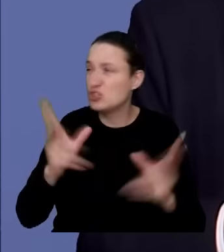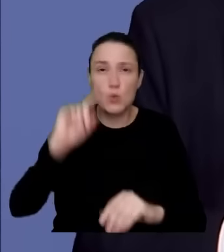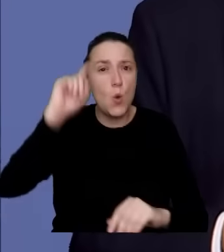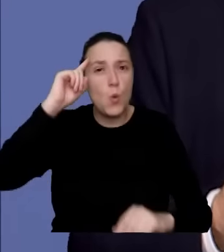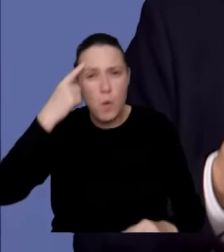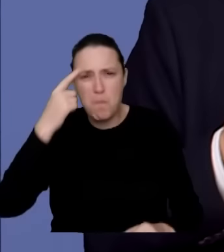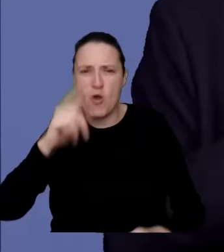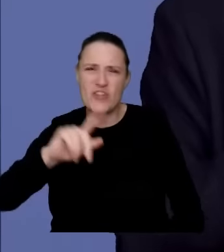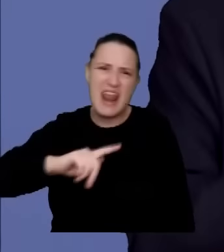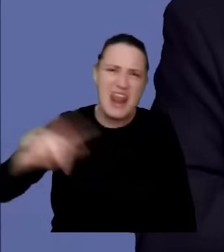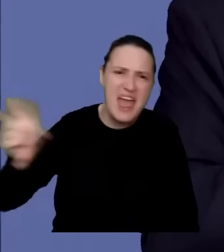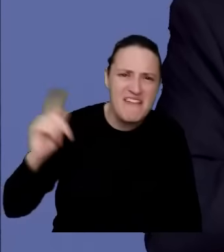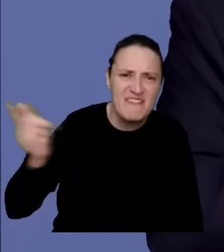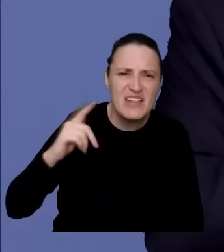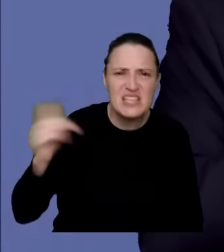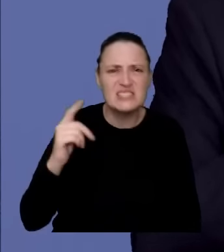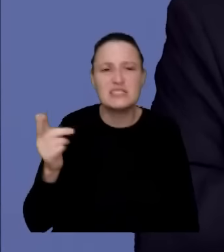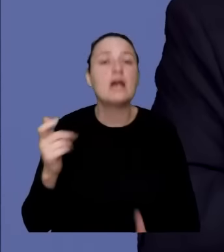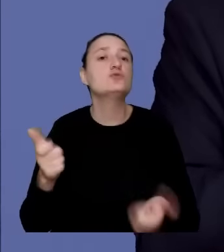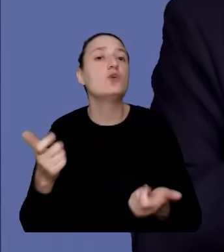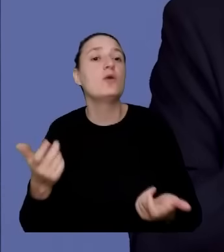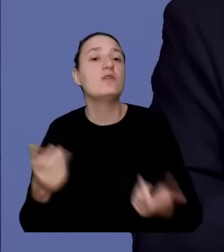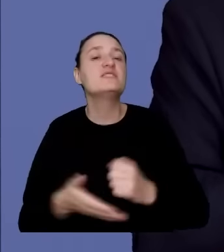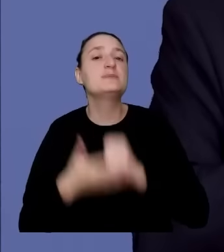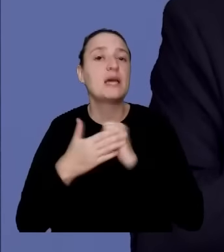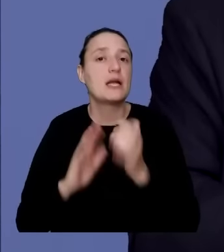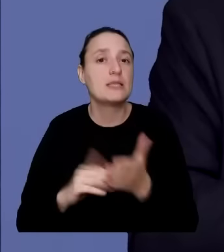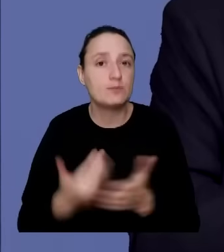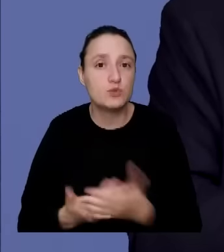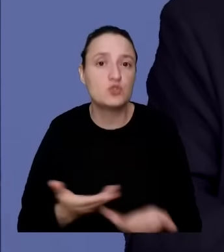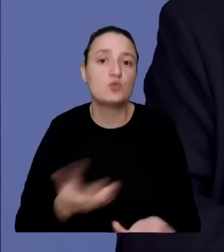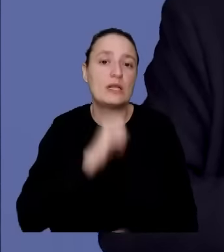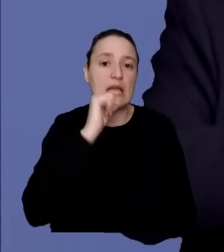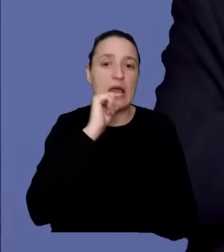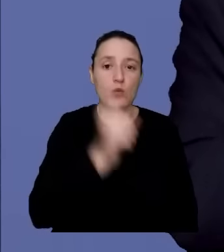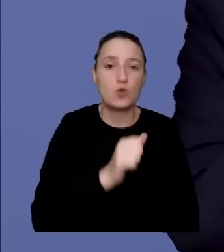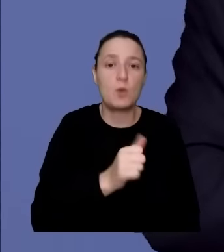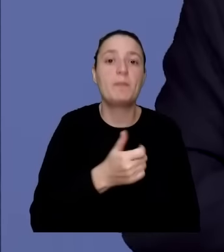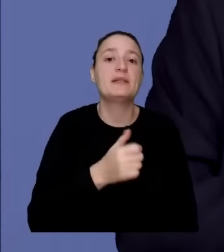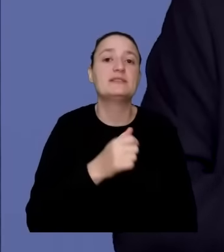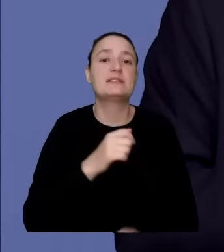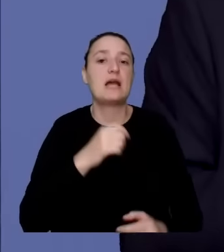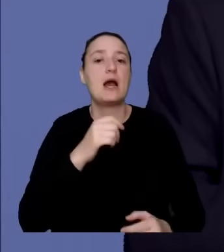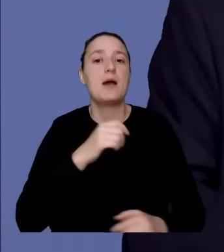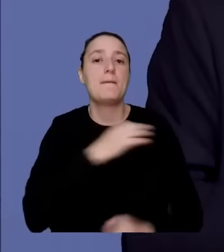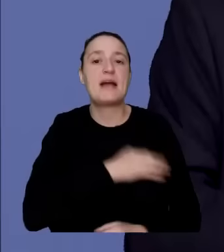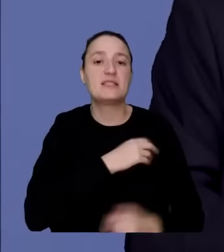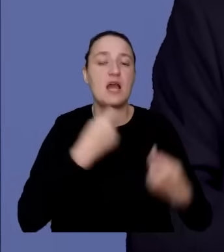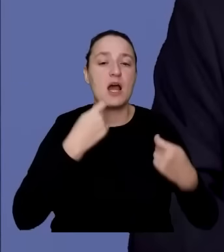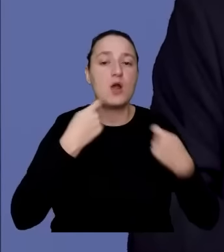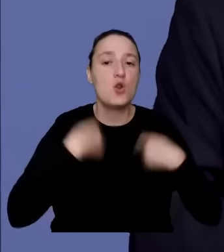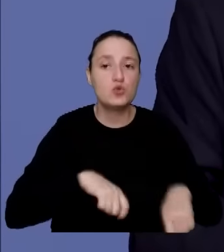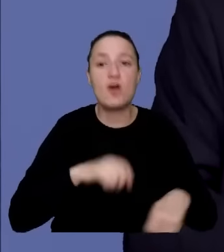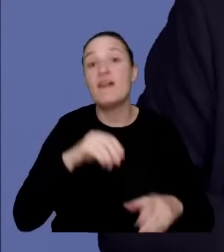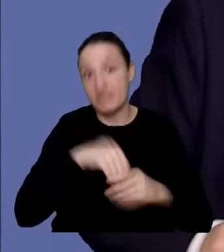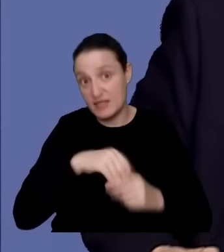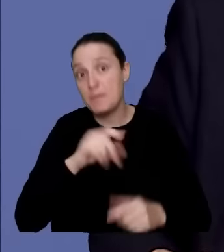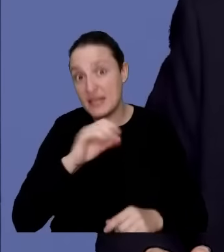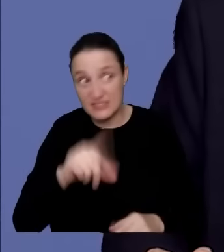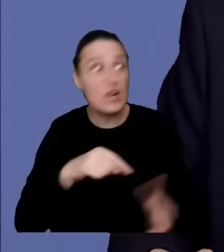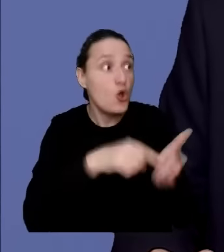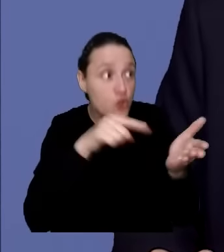lewactwo które popiera między innymi EUR Europejska partia ludowa w tym PSL to stamtąd idą te